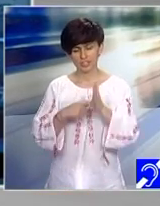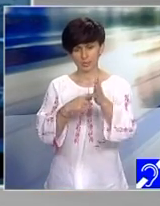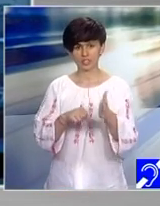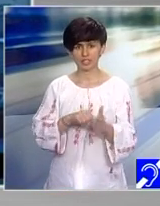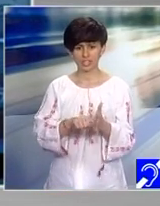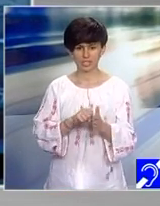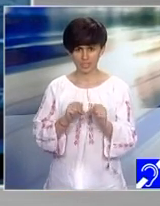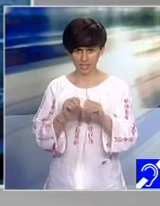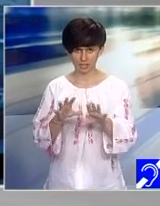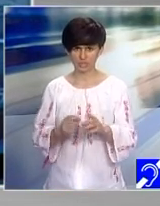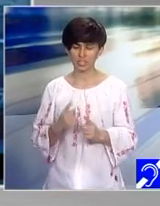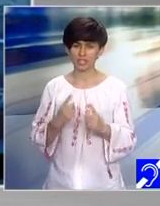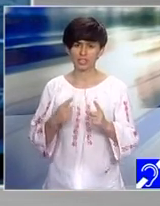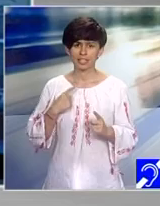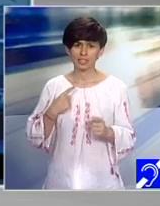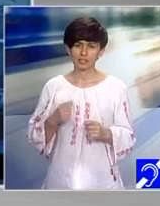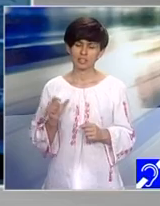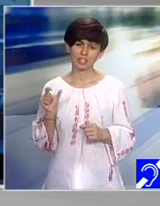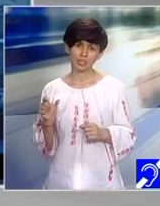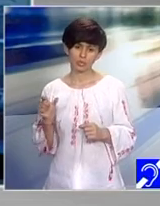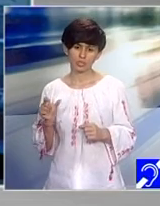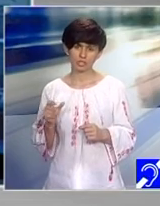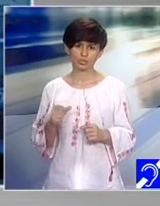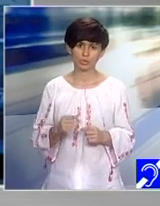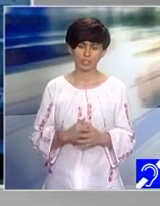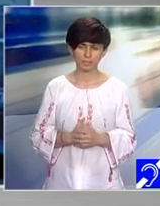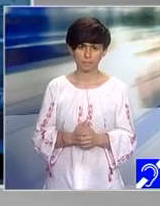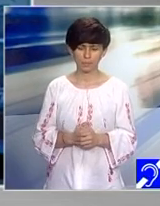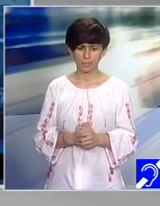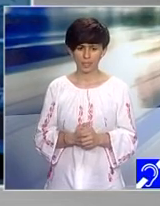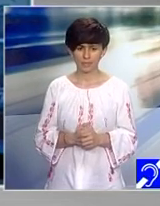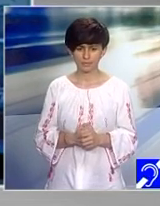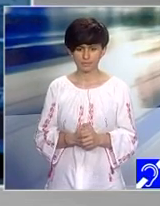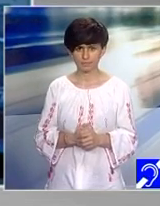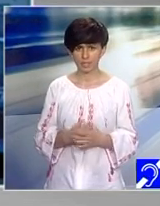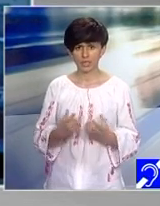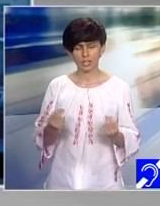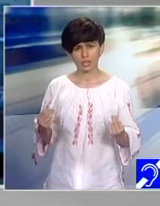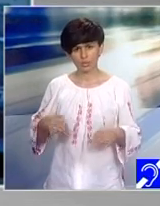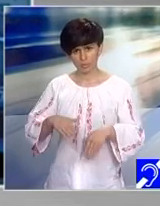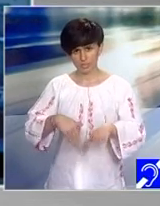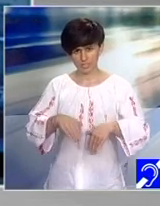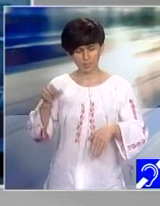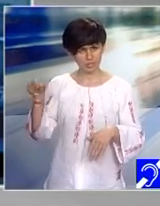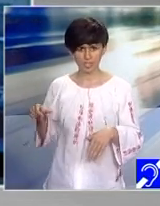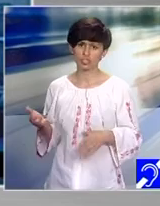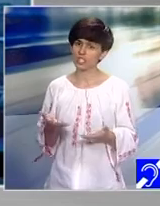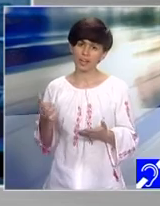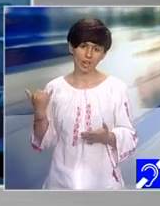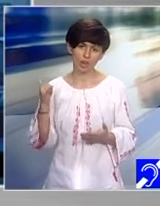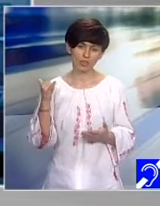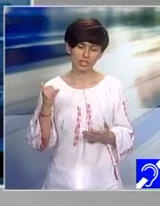sunt adânci și cer o atenție de durată. Altfel, cu mulții miniștri care se perindă și